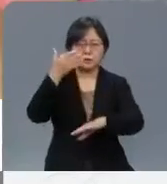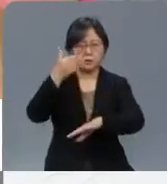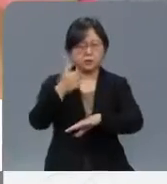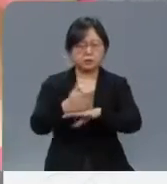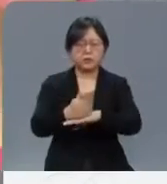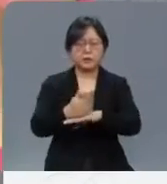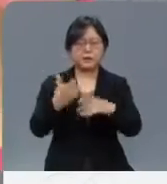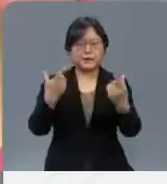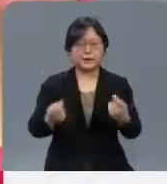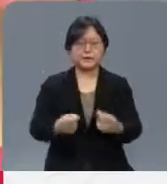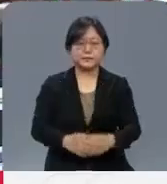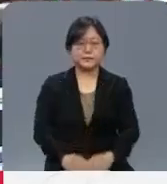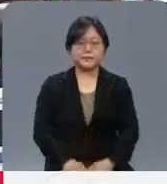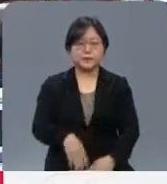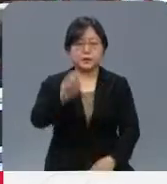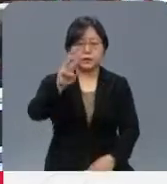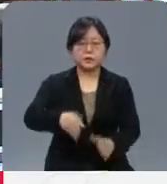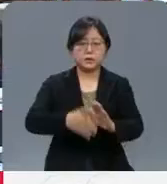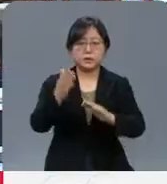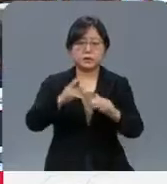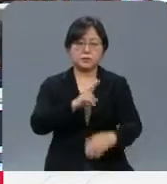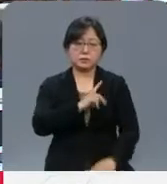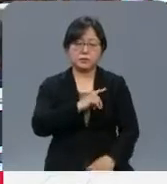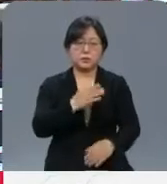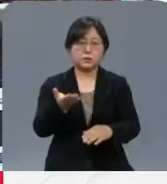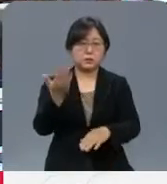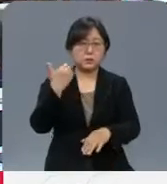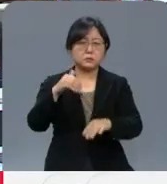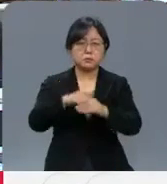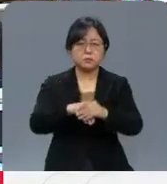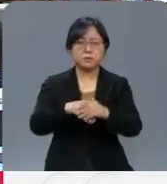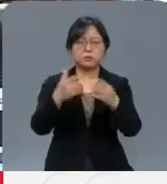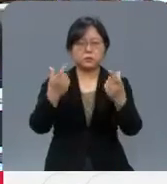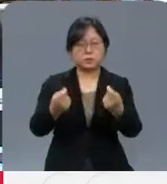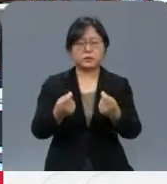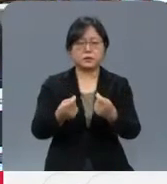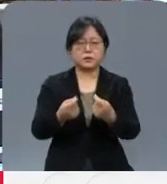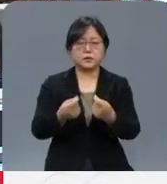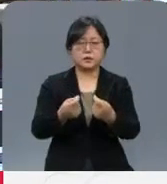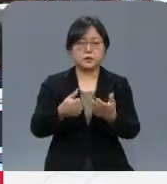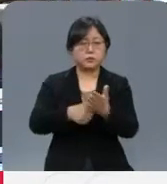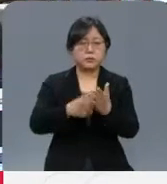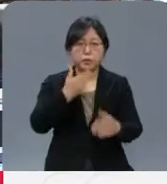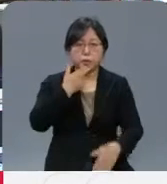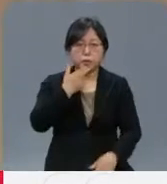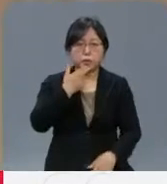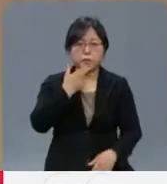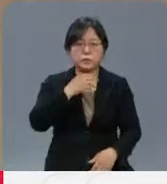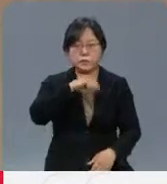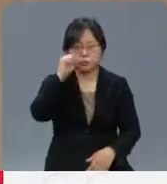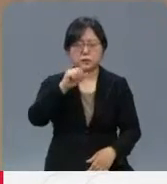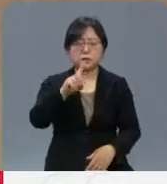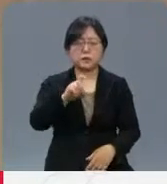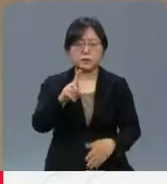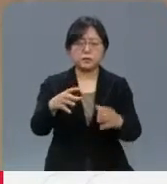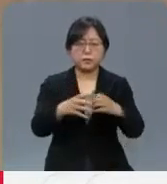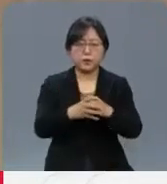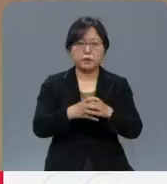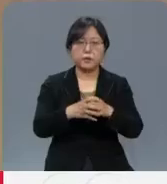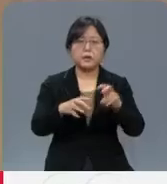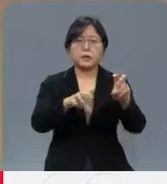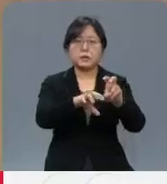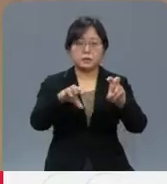같은 결과입니다. 광주 시의원도 이전 선거와 판박입니다. 무투표 11명을 포함해 지역구 20명